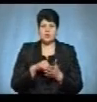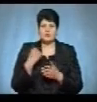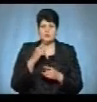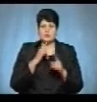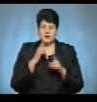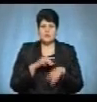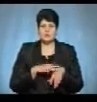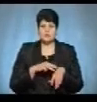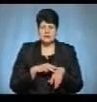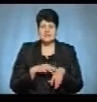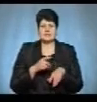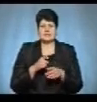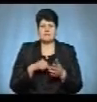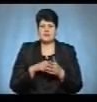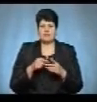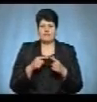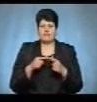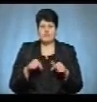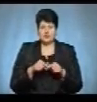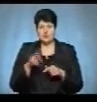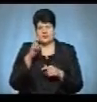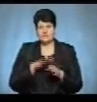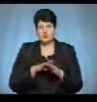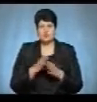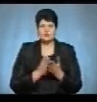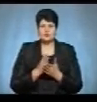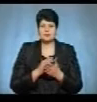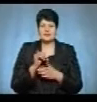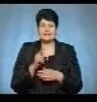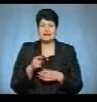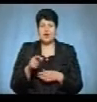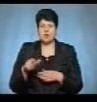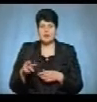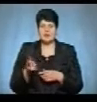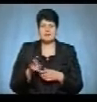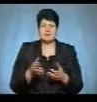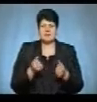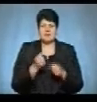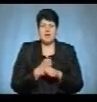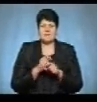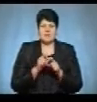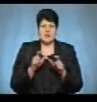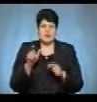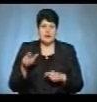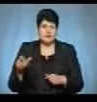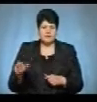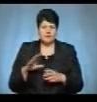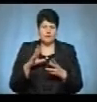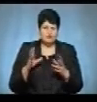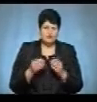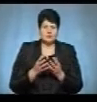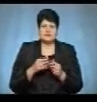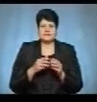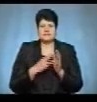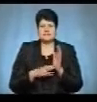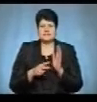ради, поліції, міського відділу державної виконавчої служби та тернополяни, які прийшли підтримати аптекарів. Усього ми нарахували